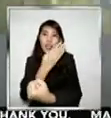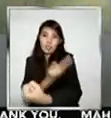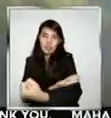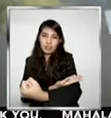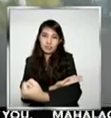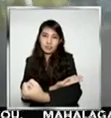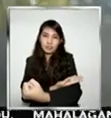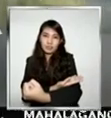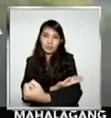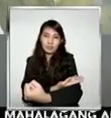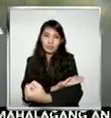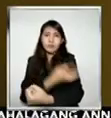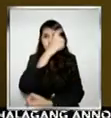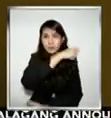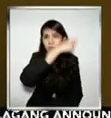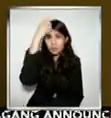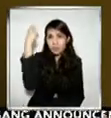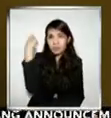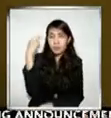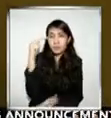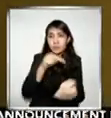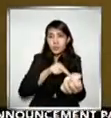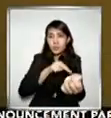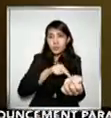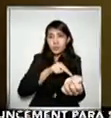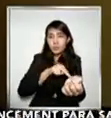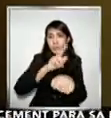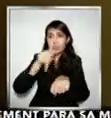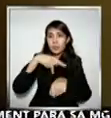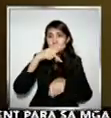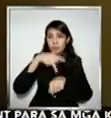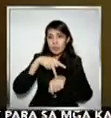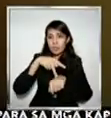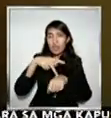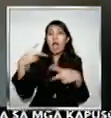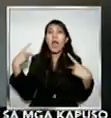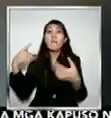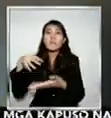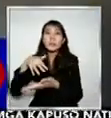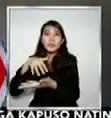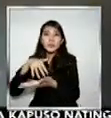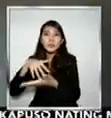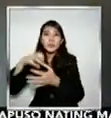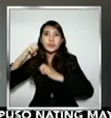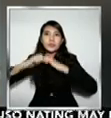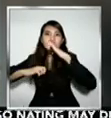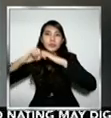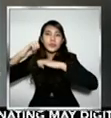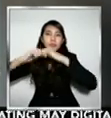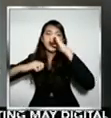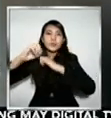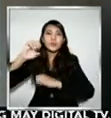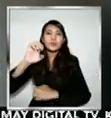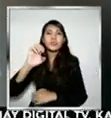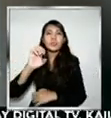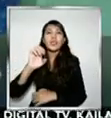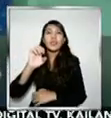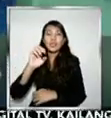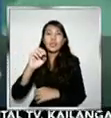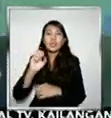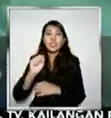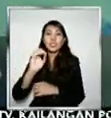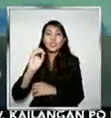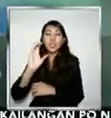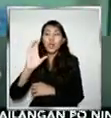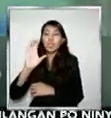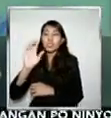nakatapos ng nursing sa Pilipinas, nag-aral din siya ng engineering sa Scotland. Ang trabaho ko dito is